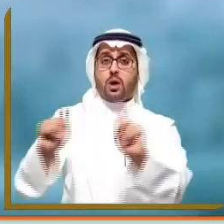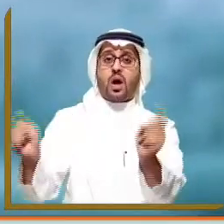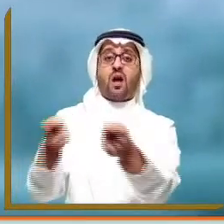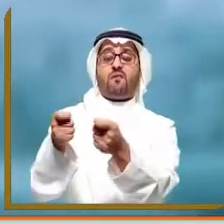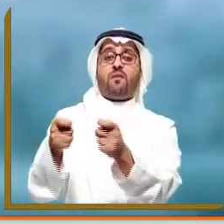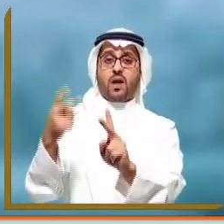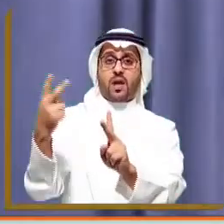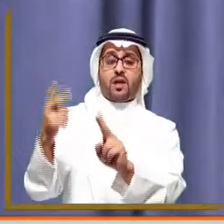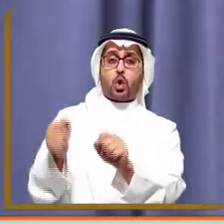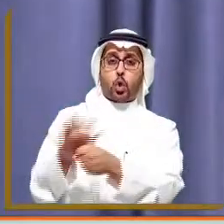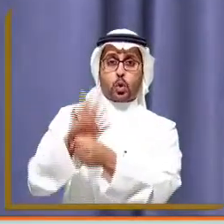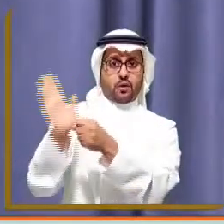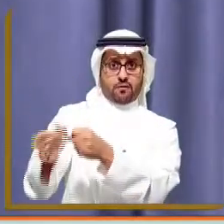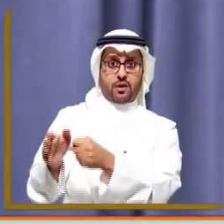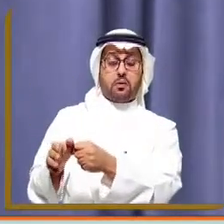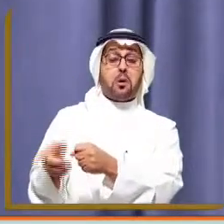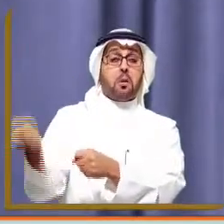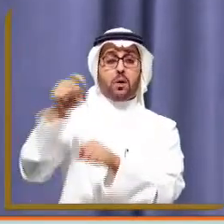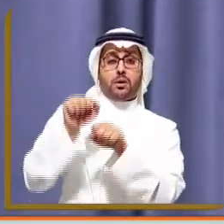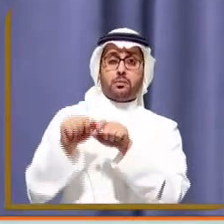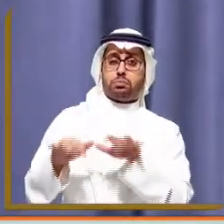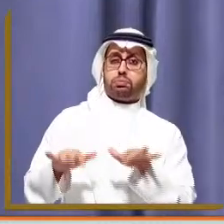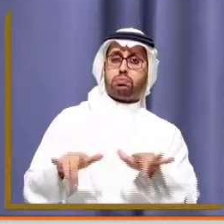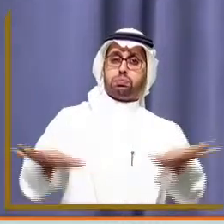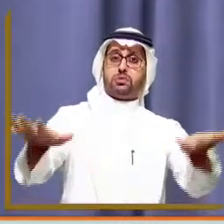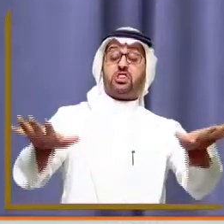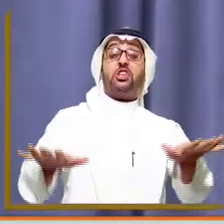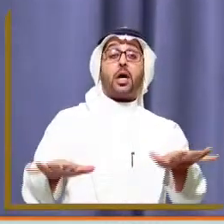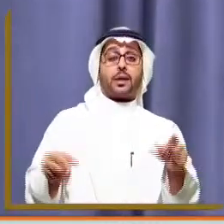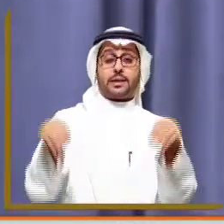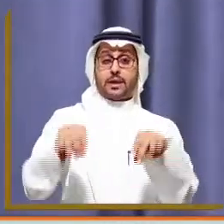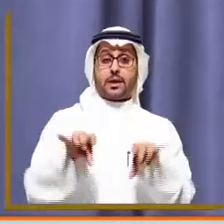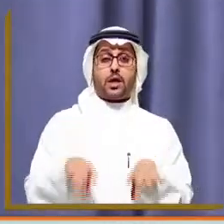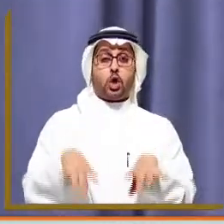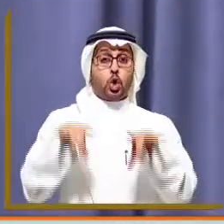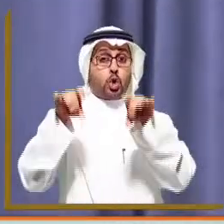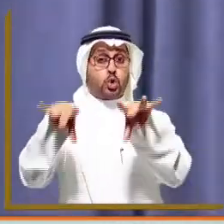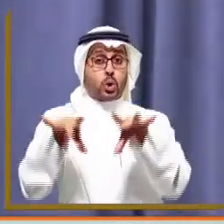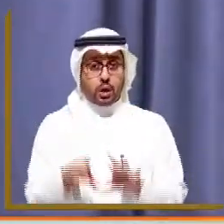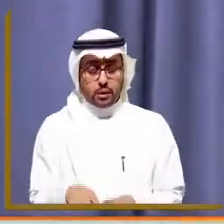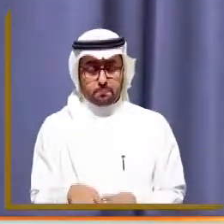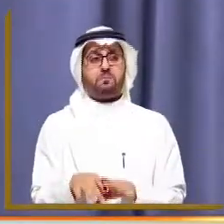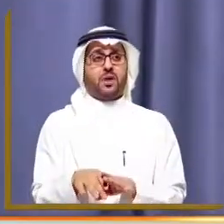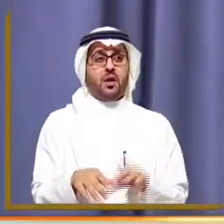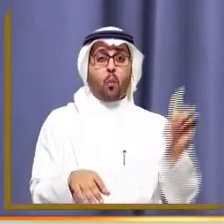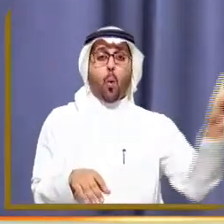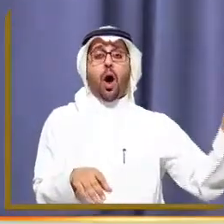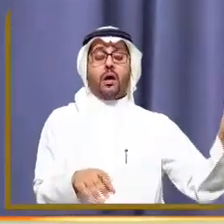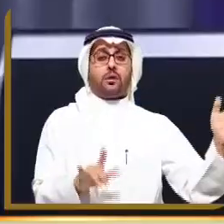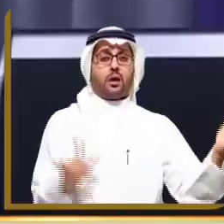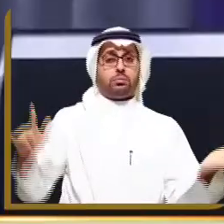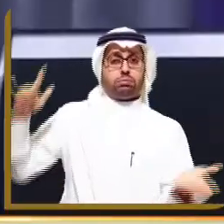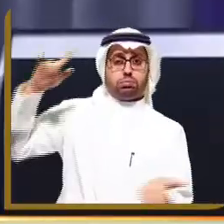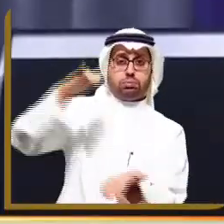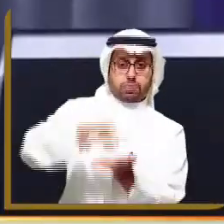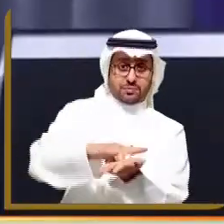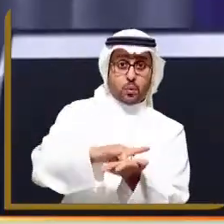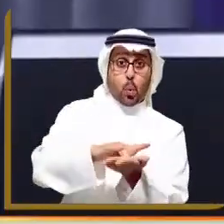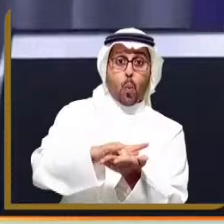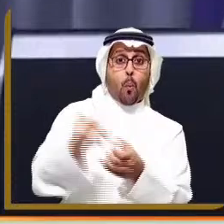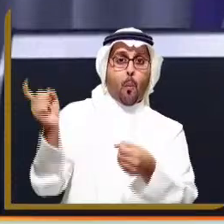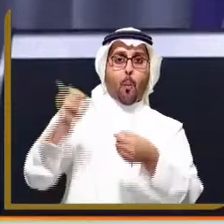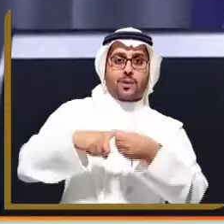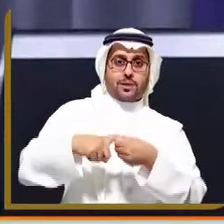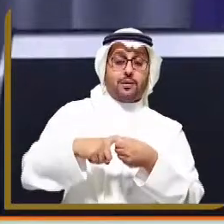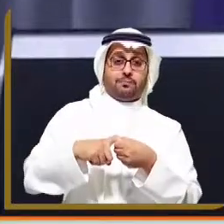العدوى منها. جاء هذا جراء ثبوت إصابة مسافر عائد من بيرث بفيروس كورونا بعد خروجه